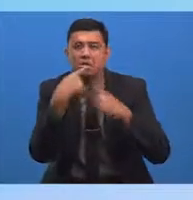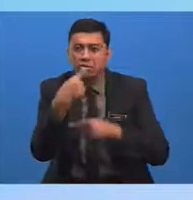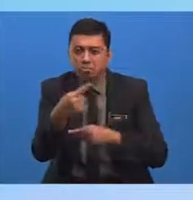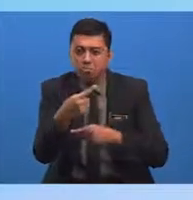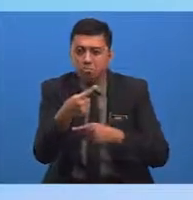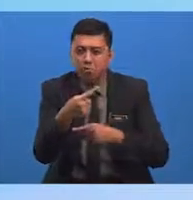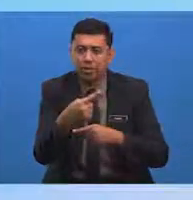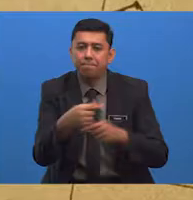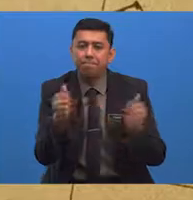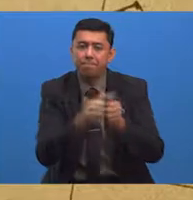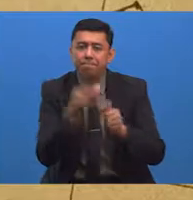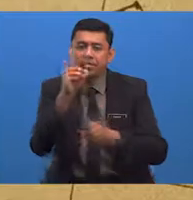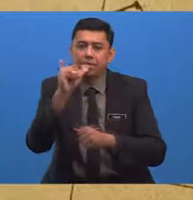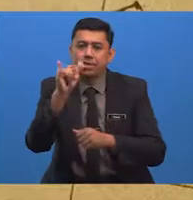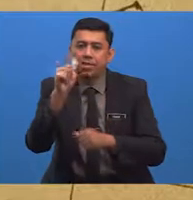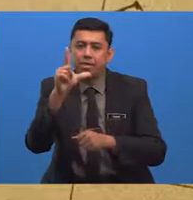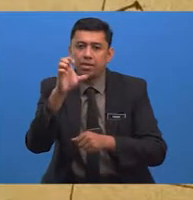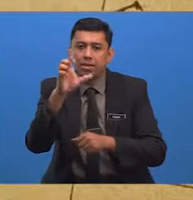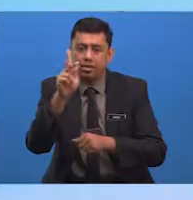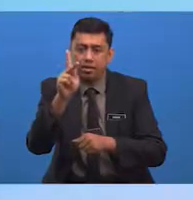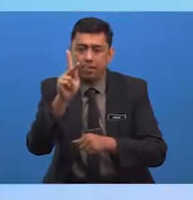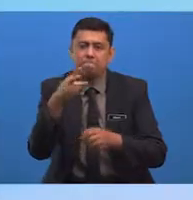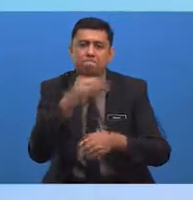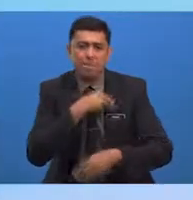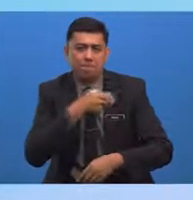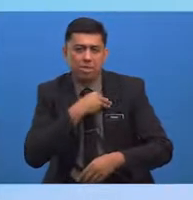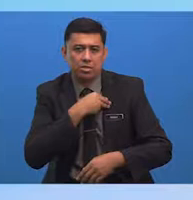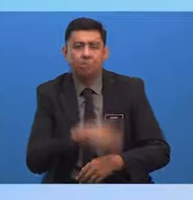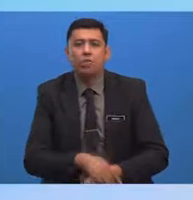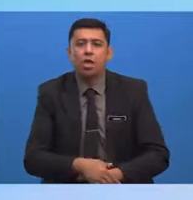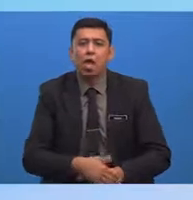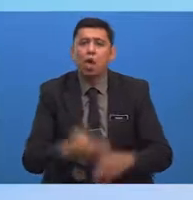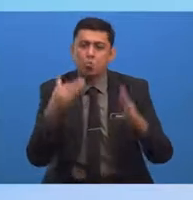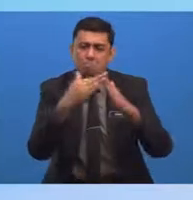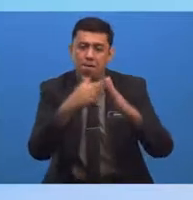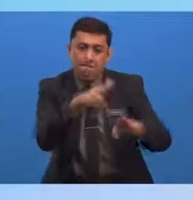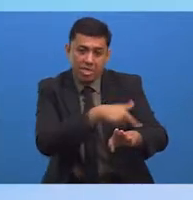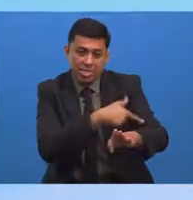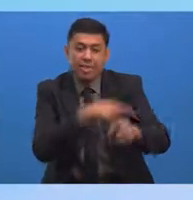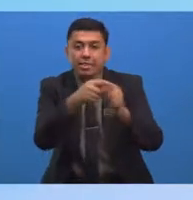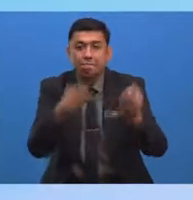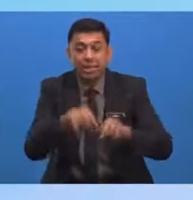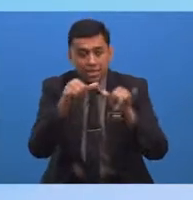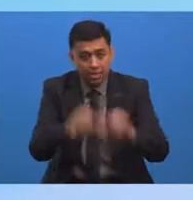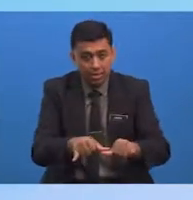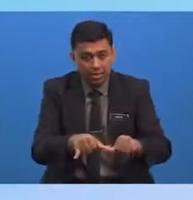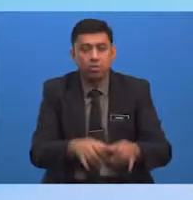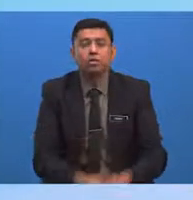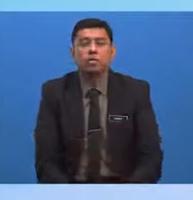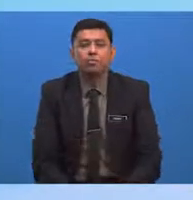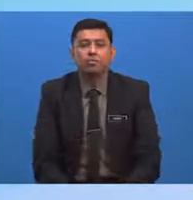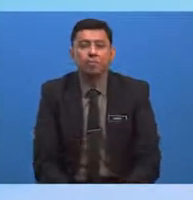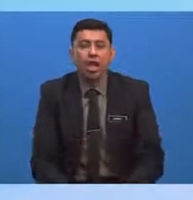dialek masing-masing. Masyarakat di Sarawak lazimnya menghuni rumah panjang. Setiap rumah panjang mempunyai ketua